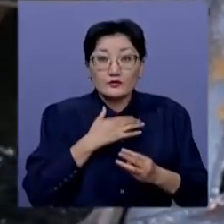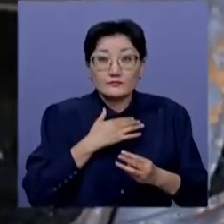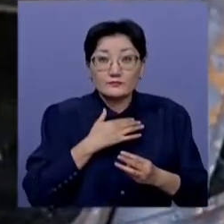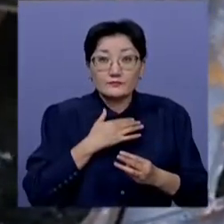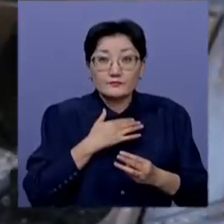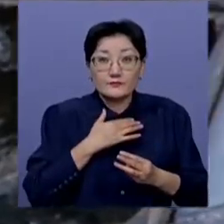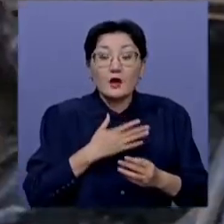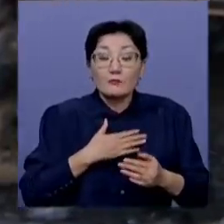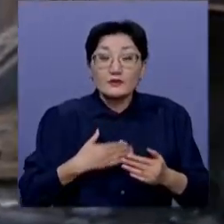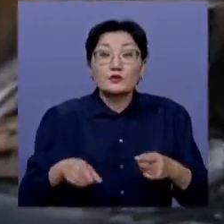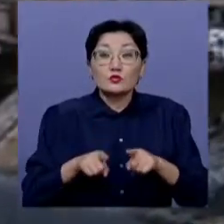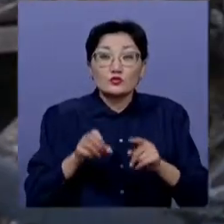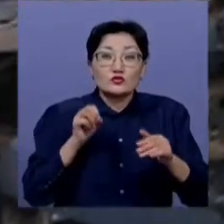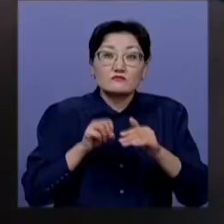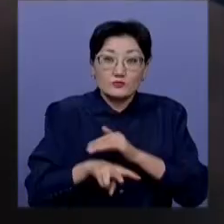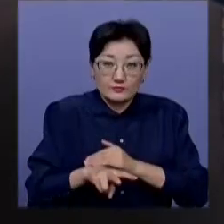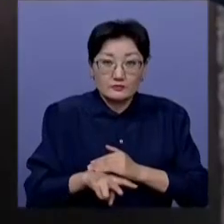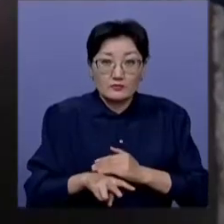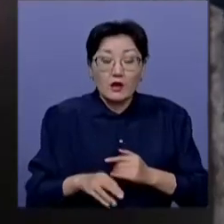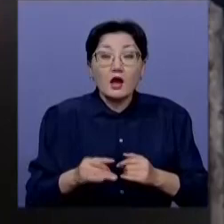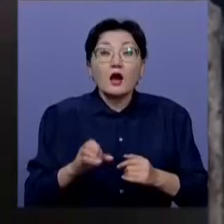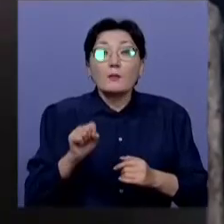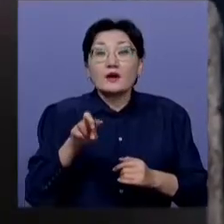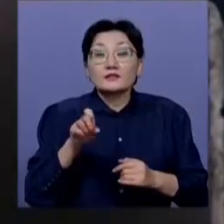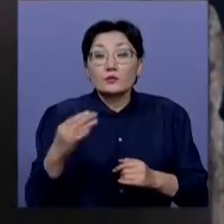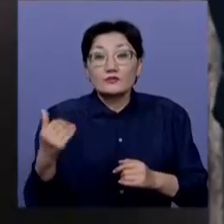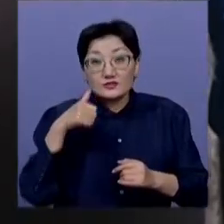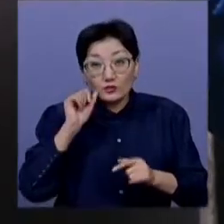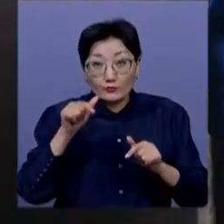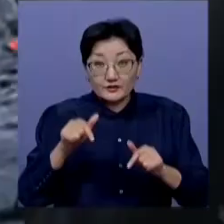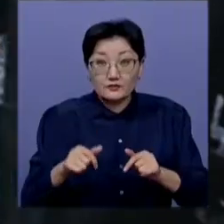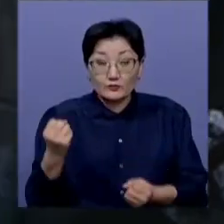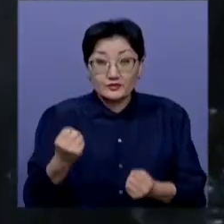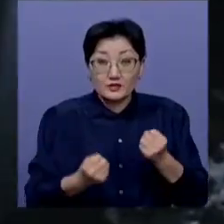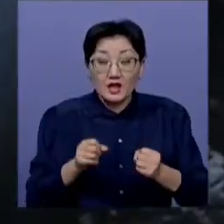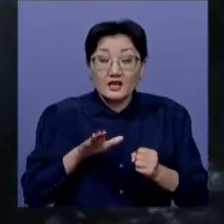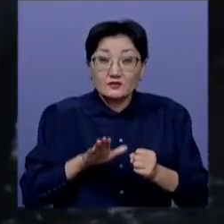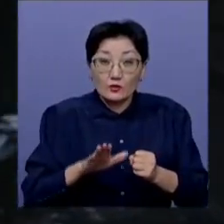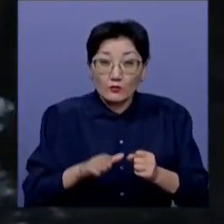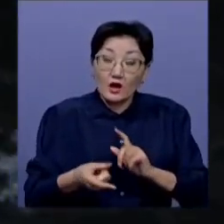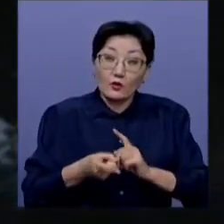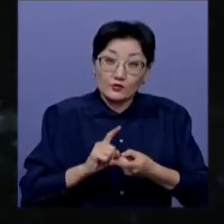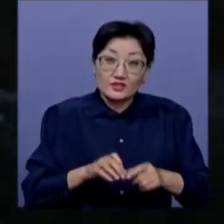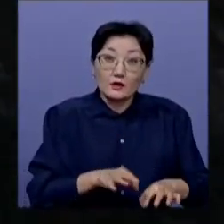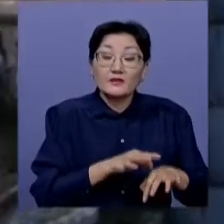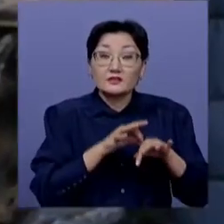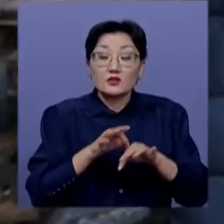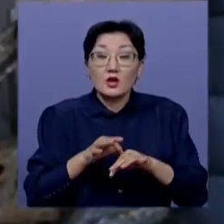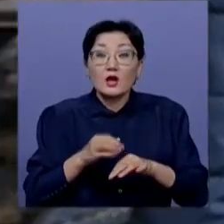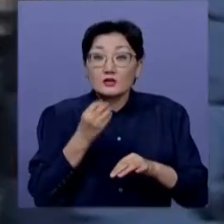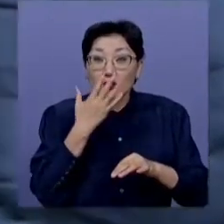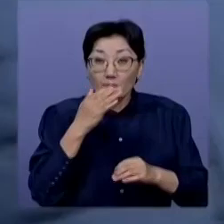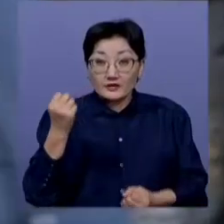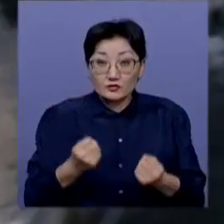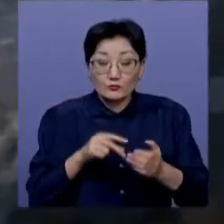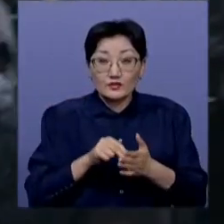ораған күйде мен де мұнмен жүгіріп шығып кеттім. Бақтыбай Сұлтанбаев кеше осы жерге көлігінің тежегішін ауыстыруға алып келген. Жапондық